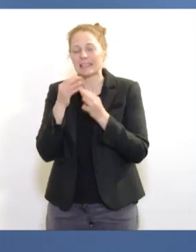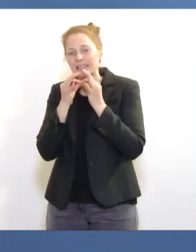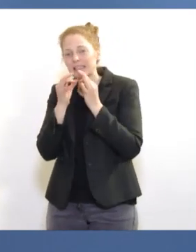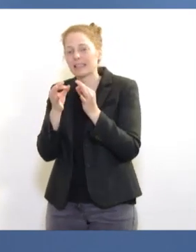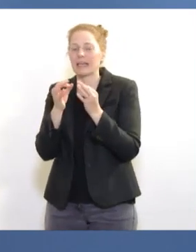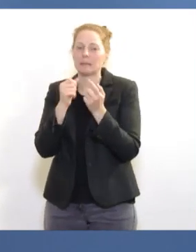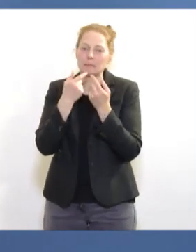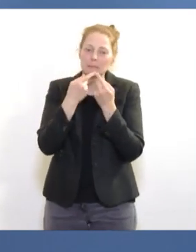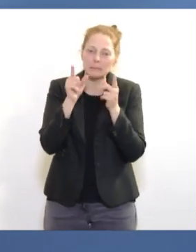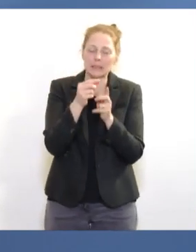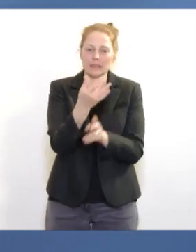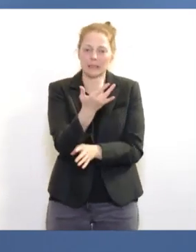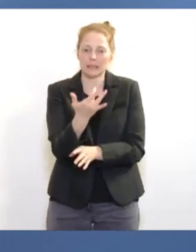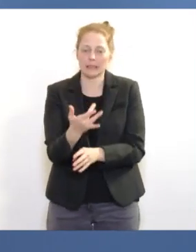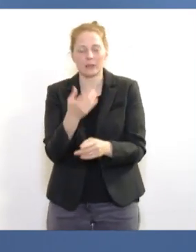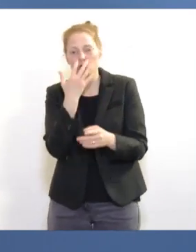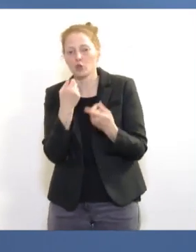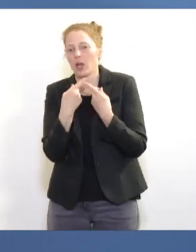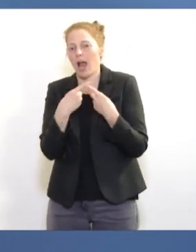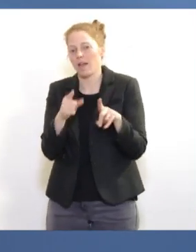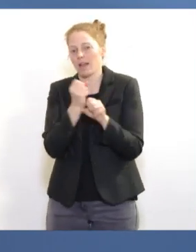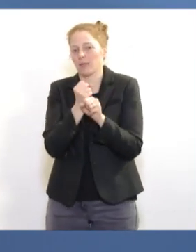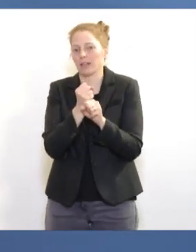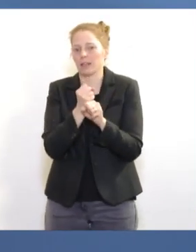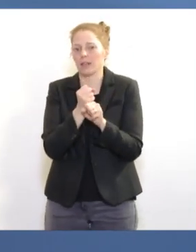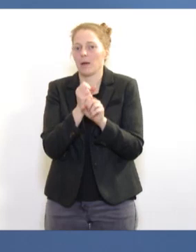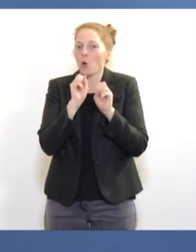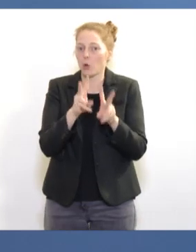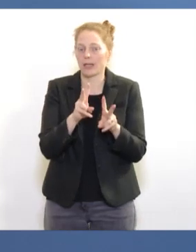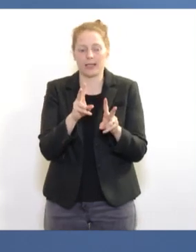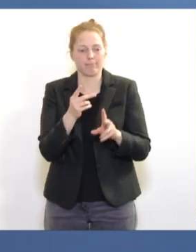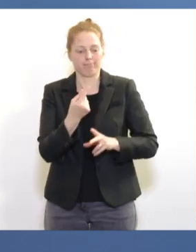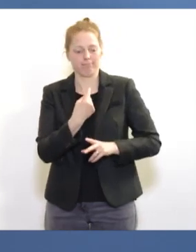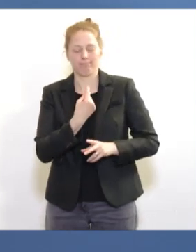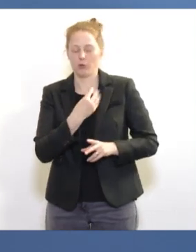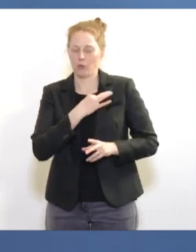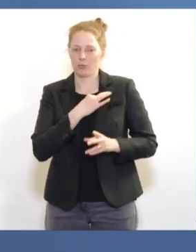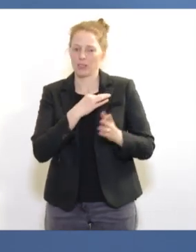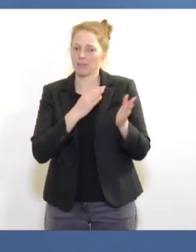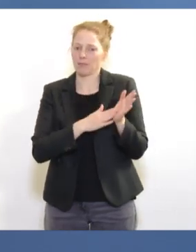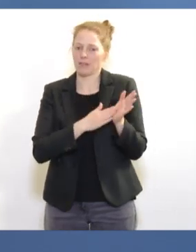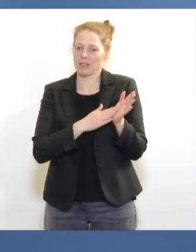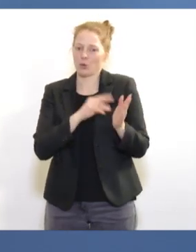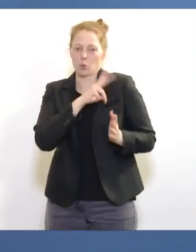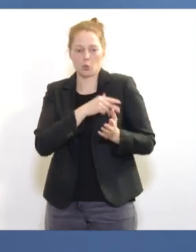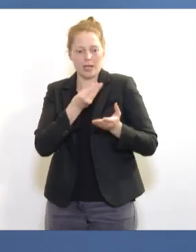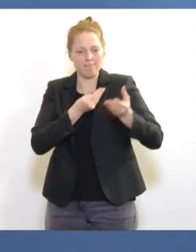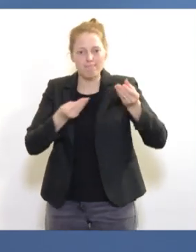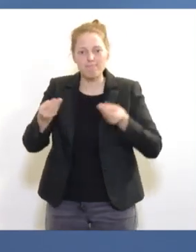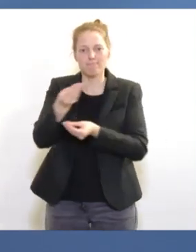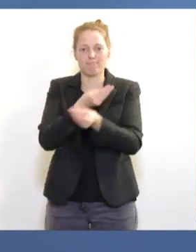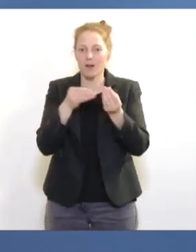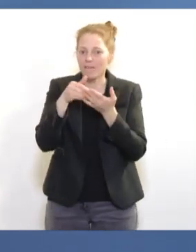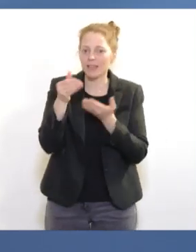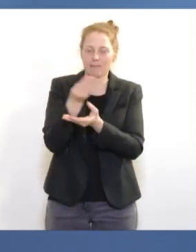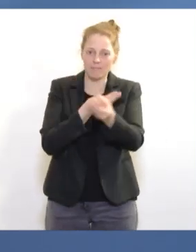das eins oder andere ernst gemacht hat. Für mich ist das auch ein Beweis, dass auch an der Krise der soziale Dialog